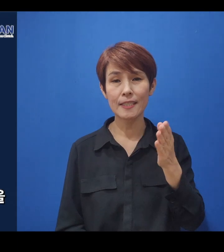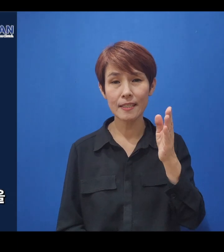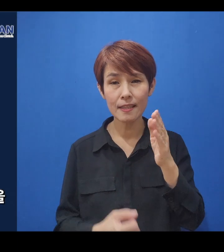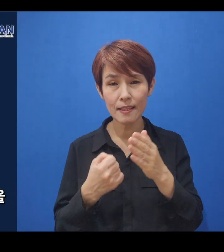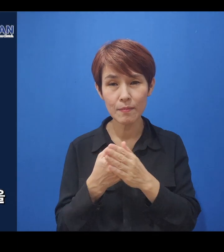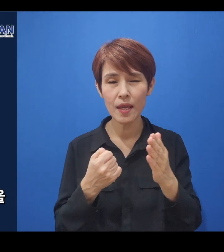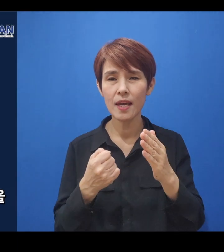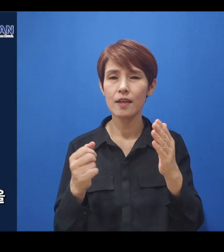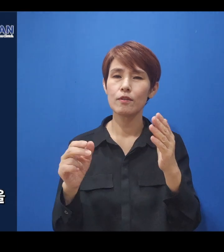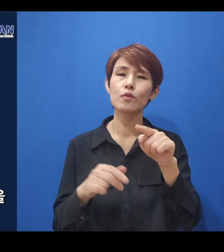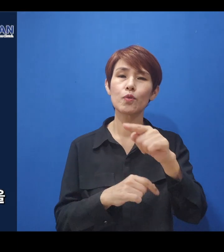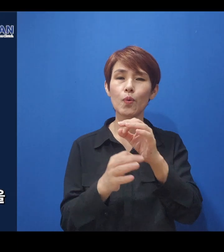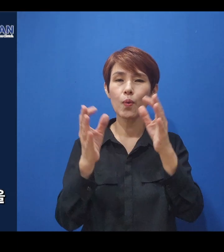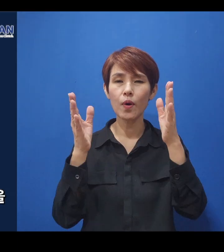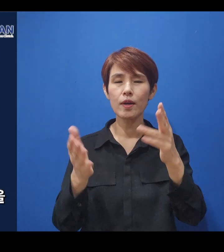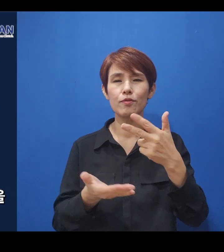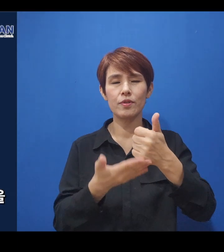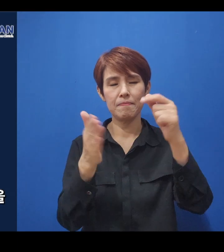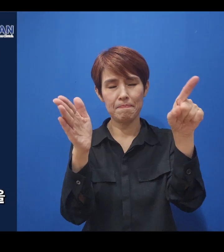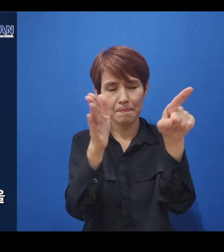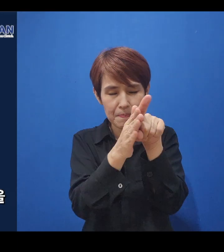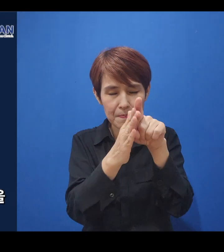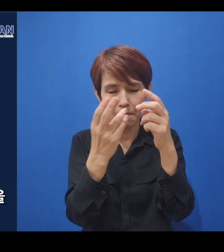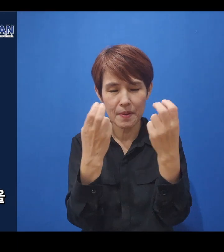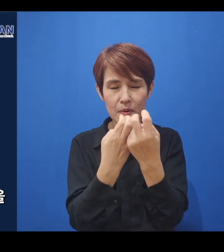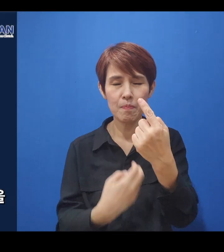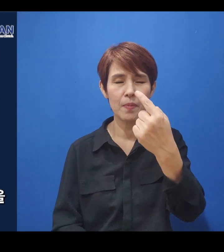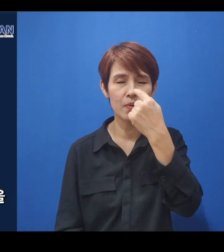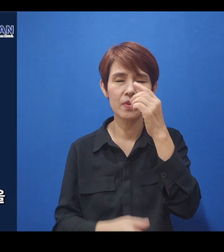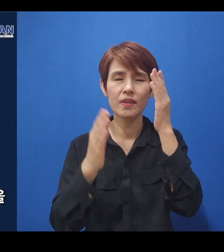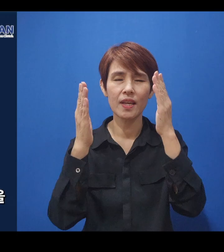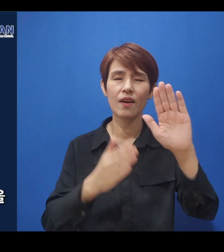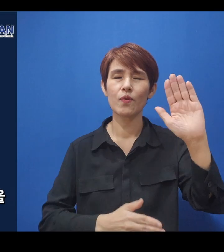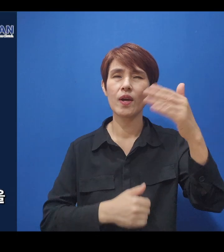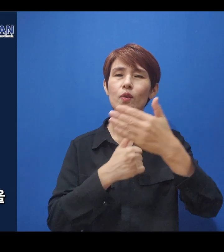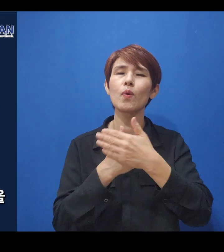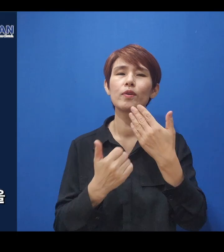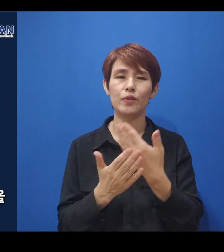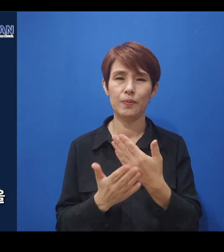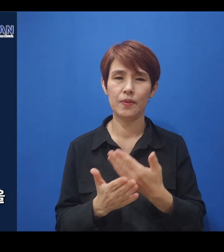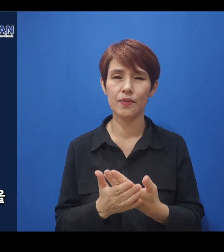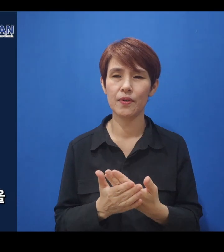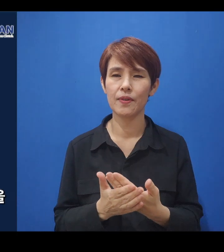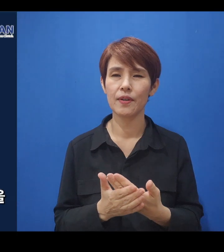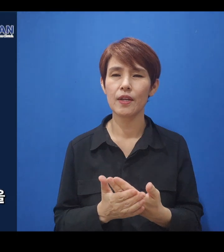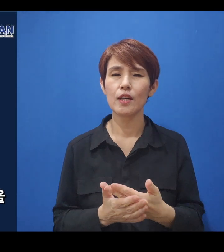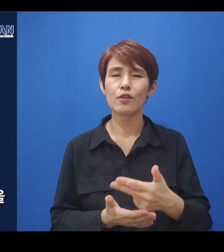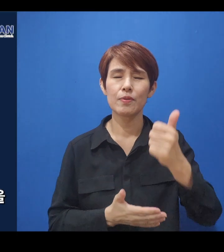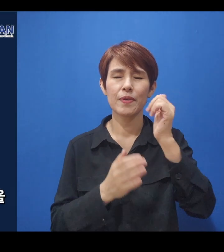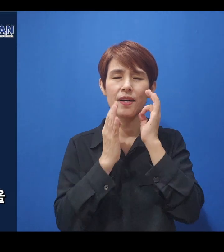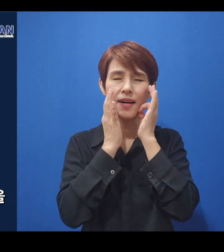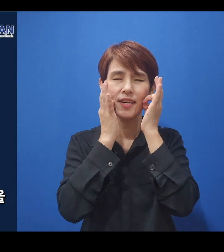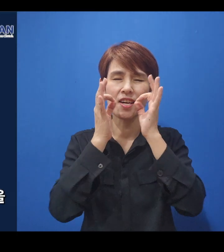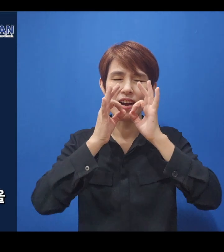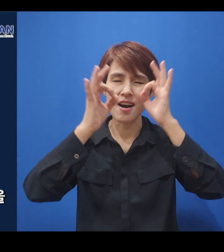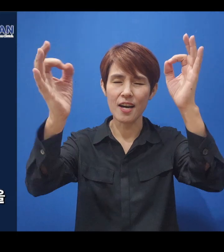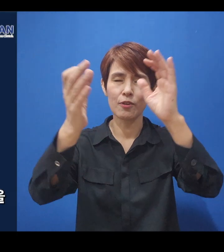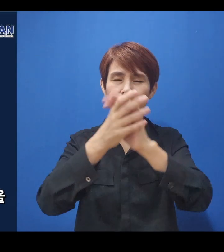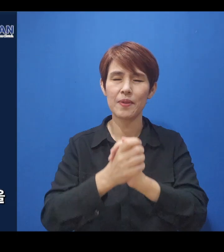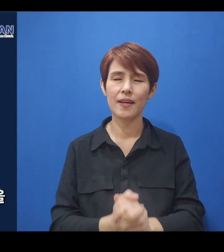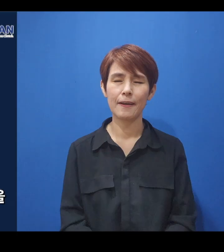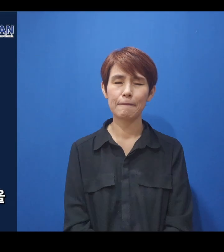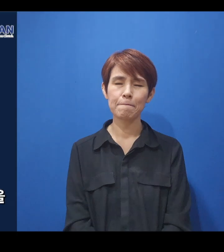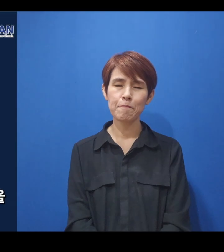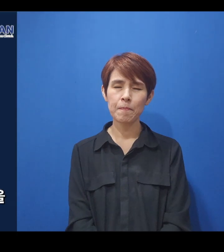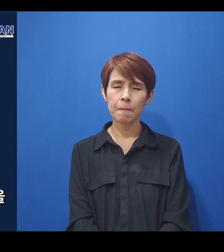이 기간 주님을 신뢰하는 법을 배우는 기간이 되게 해 주시옵소서. 주님 간절히 부르고 함께